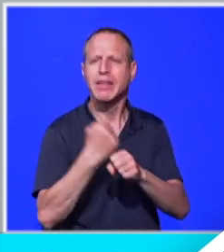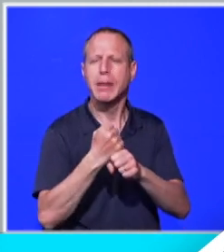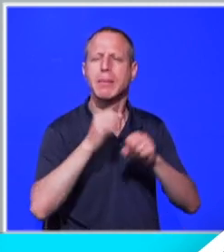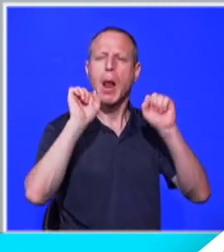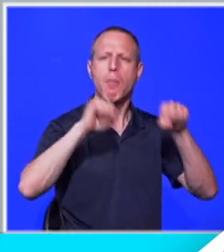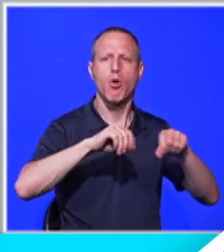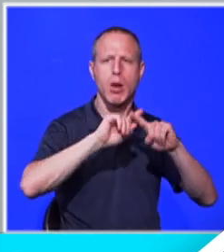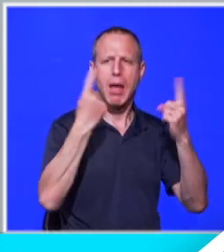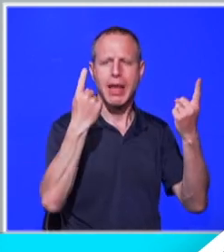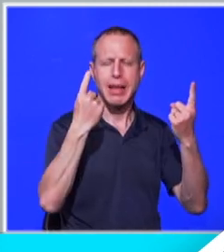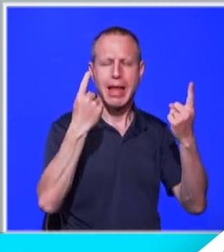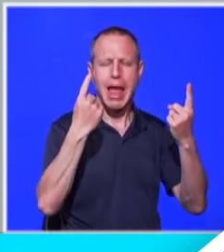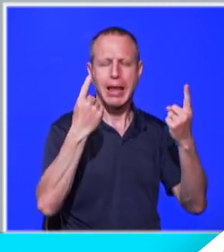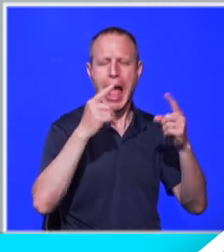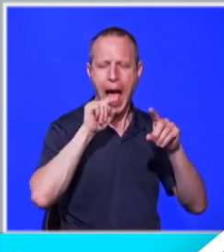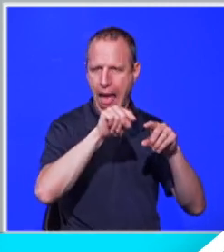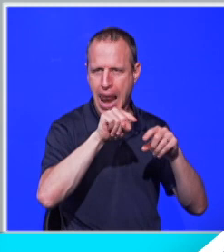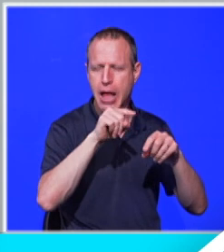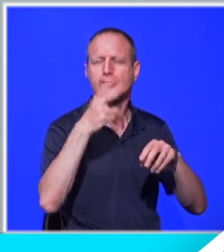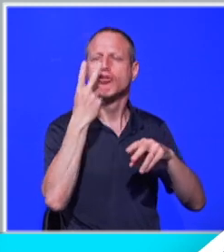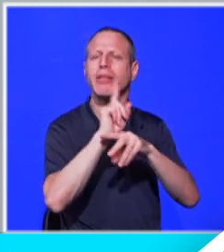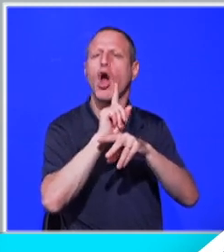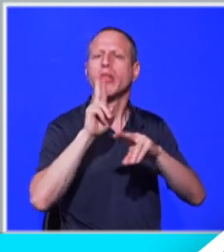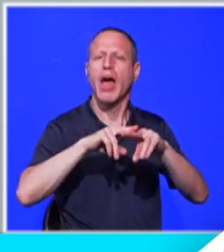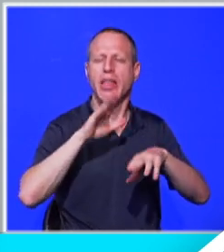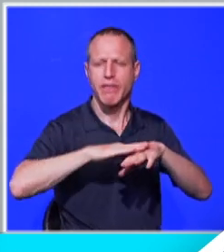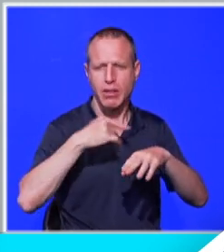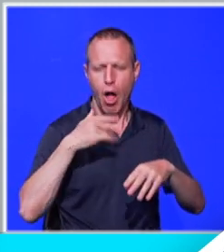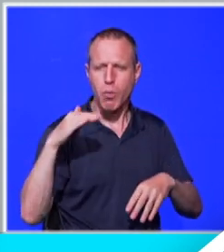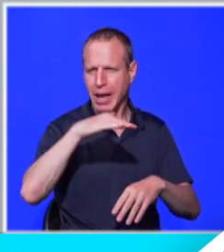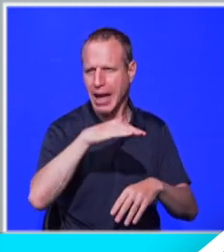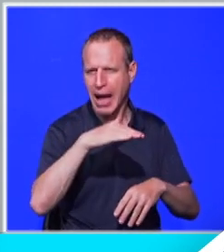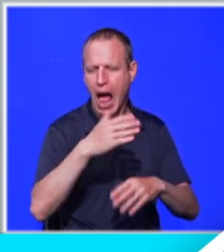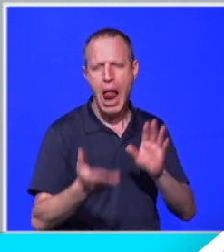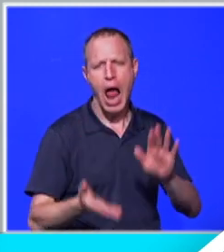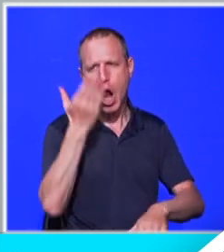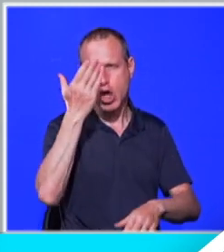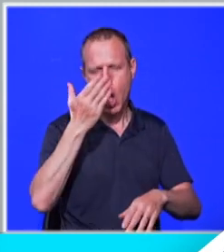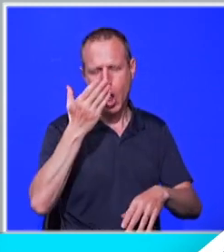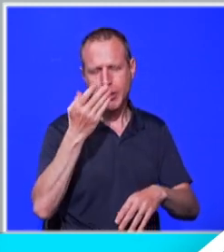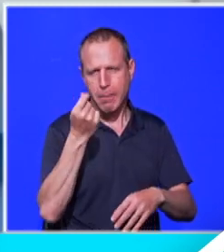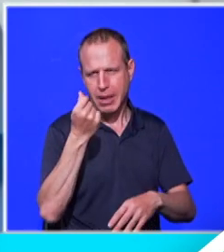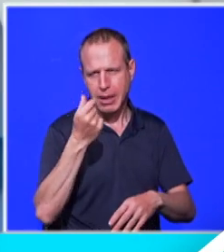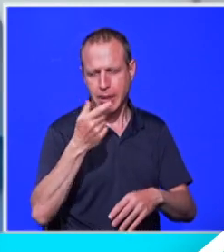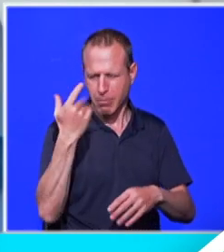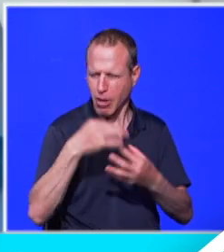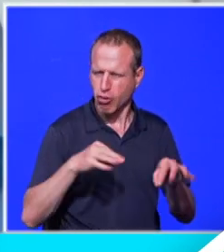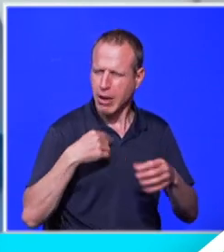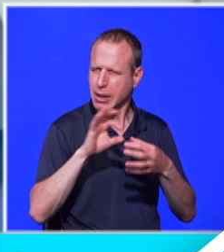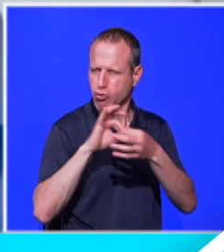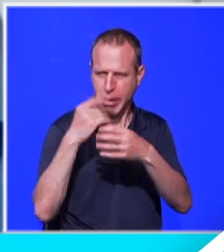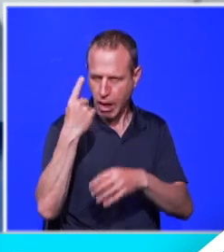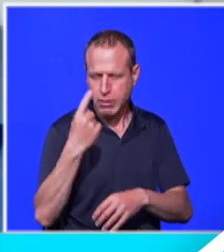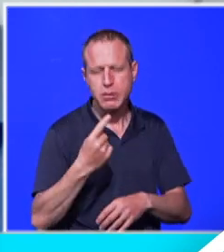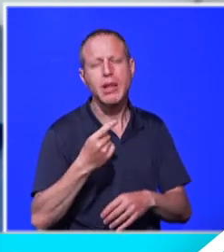המונופולים האלה, כן. שתי דקות אחרי התפקיד. אנחנו בגל של עליות מחירים, אולי תרשה לי גדי עוד משפט אחד. אוקיי. עוד לפני עליות המחירים